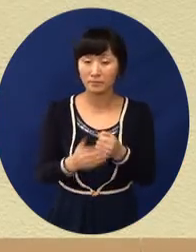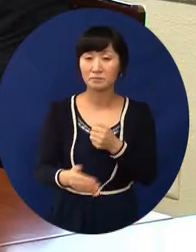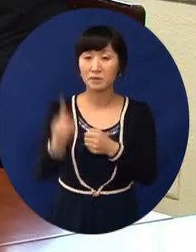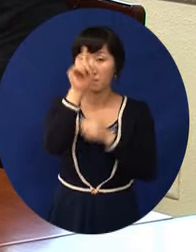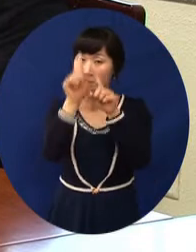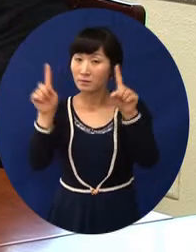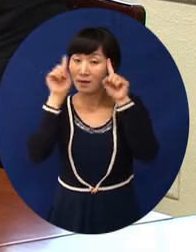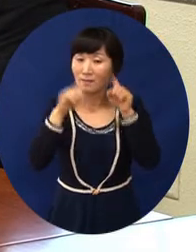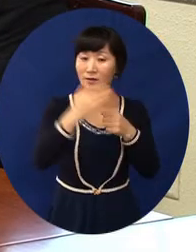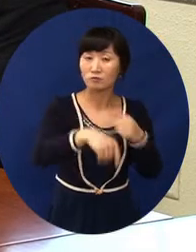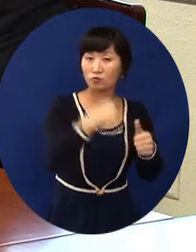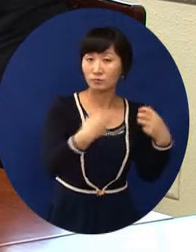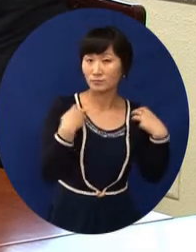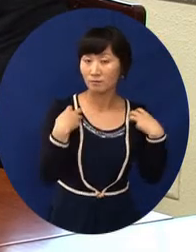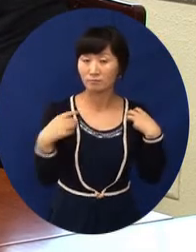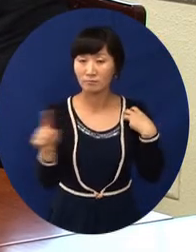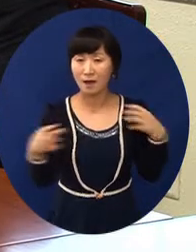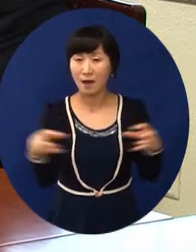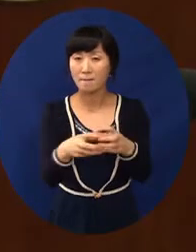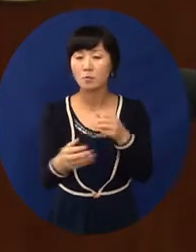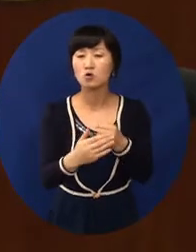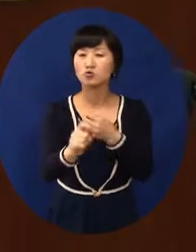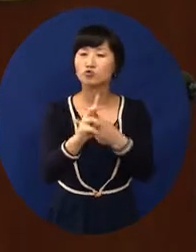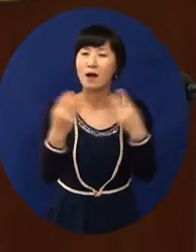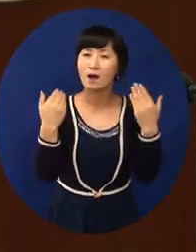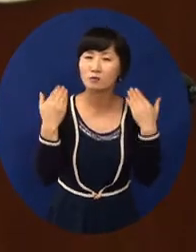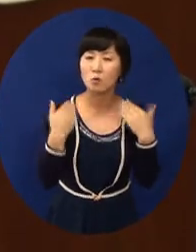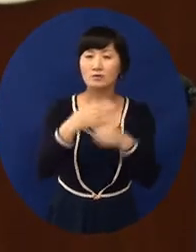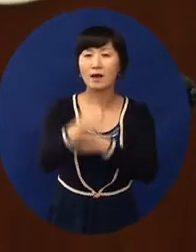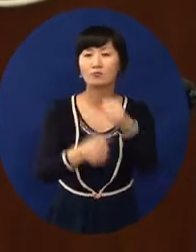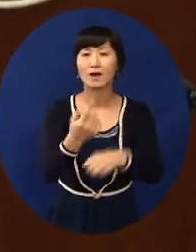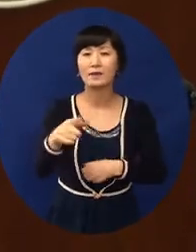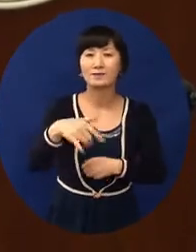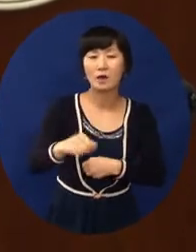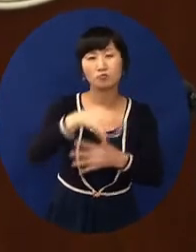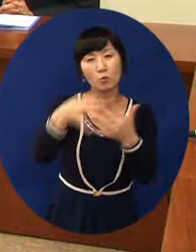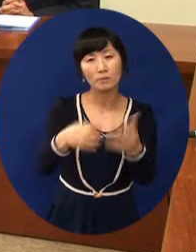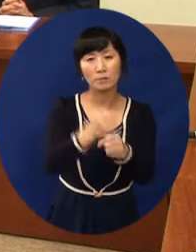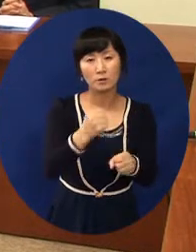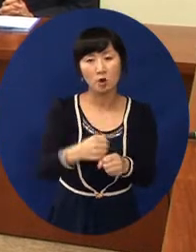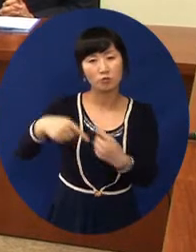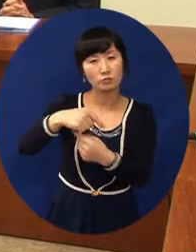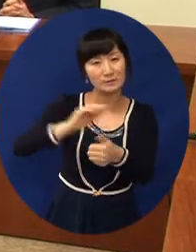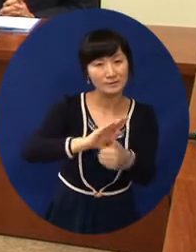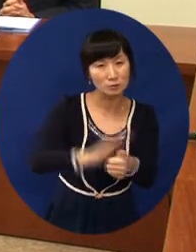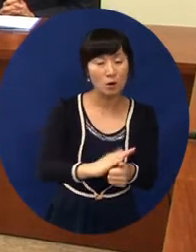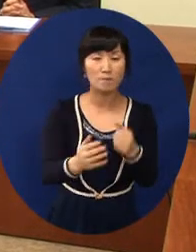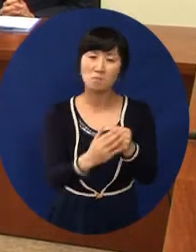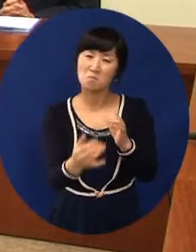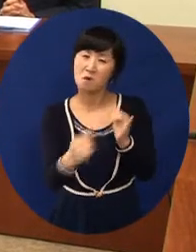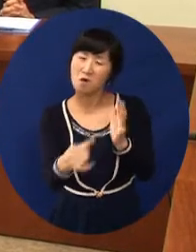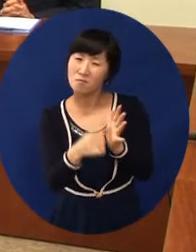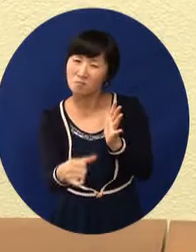따라 계명대는 대구시 교육청과 함께 중학교 자유학기제 활성화를 위한 프로그램 개발과 운영 지원,